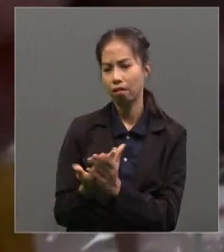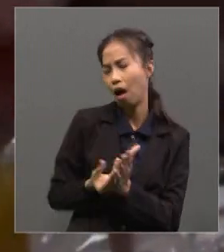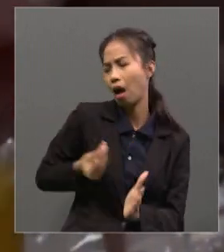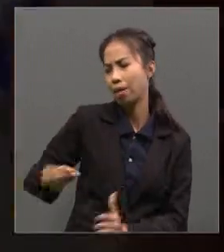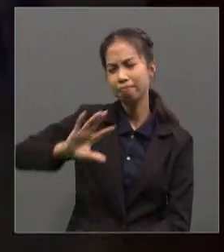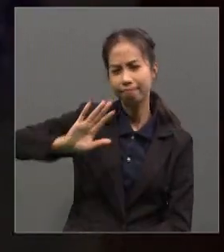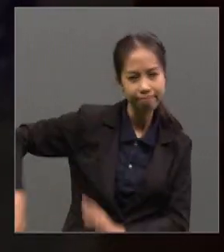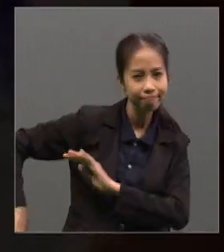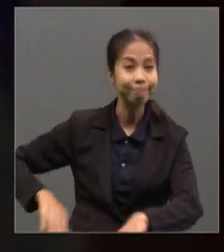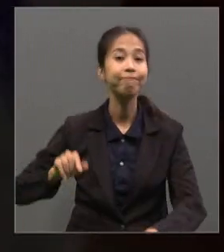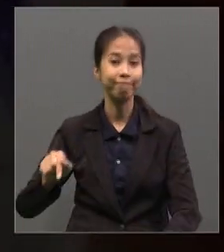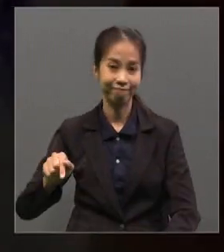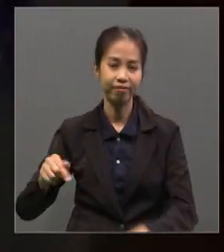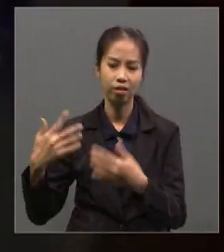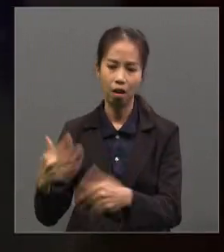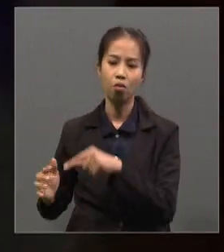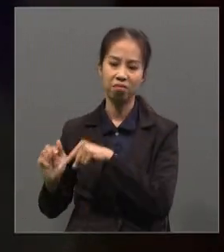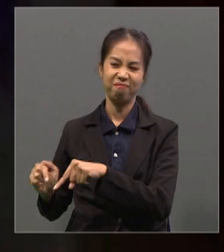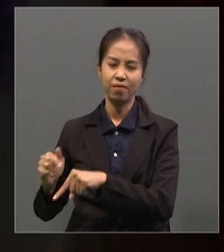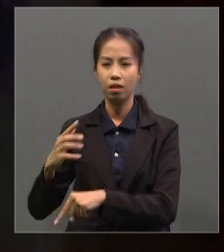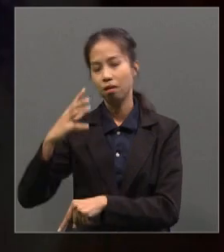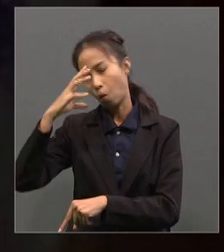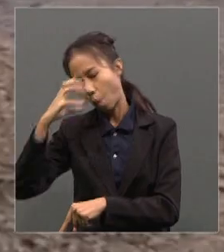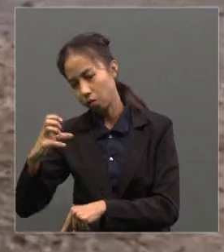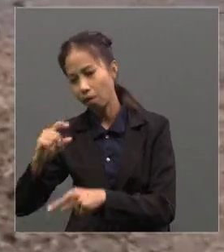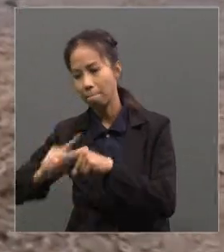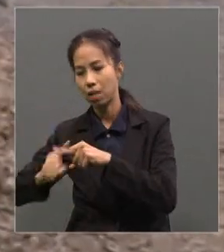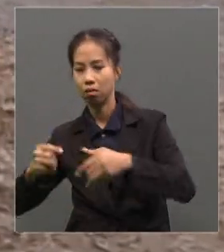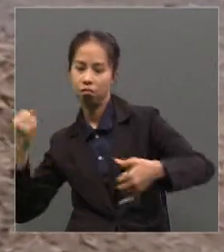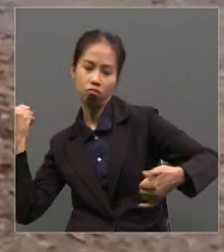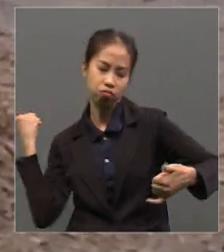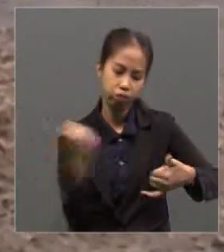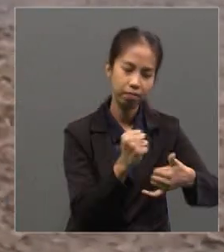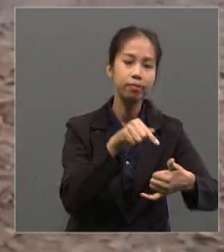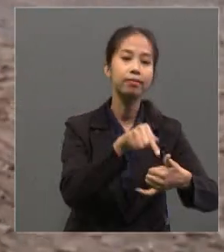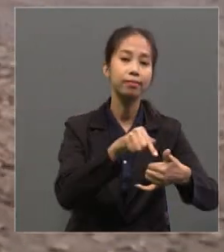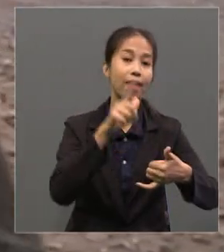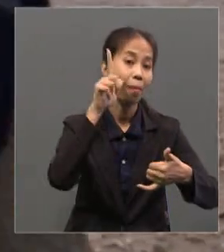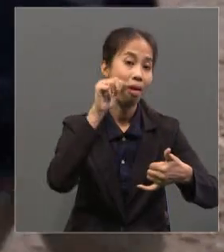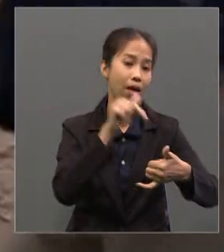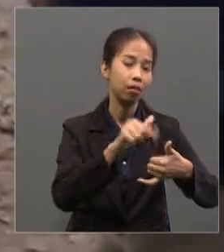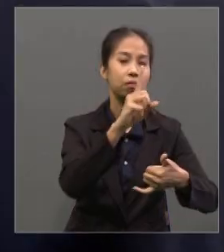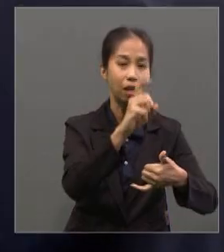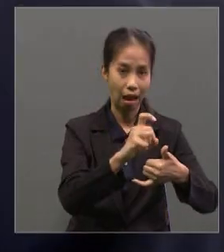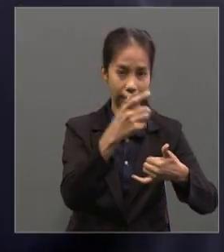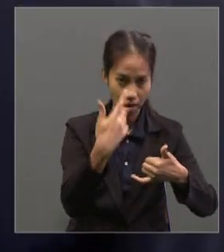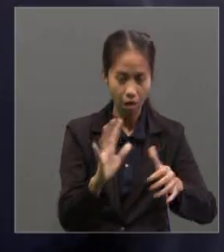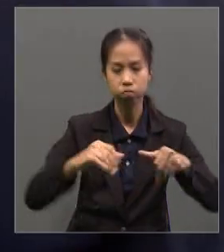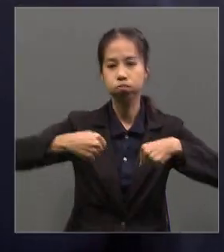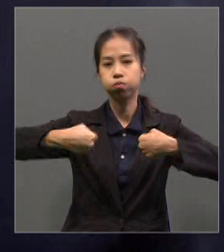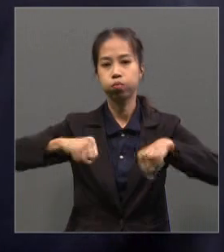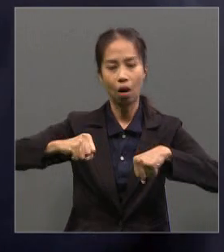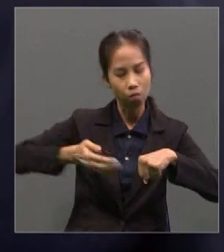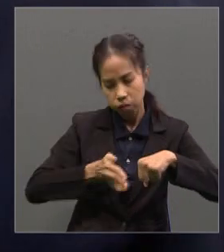เงินเอาแบบนี้ก็แล้วกันนะทำให้ผู้ก่อเหตุเนี่ยใช้มีดแทงไปที่แม่ของตนเองจนเสียชีวิตก่อนที่จะขี่รถจักรยานยนต์